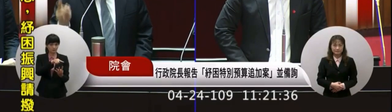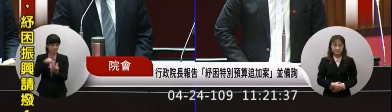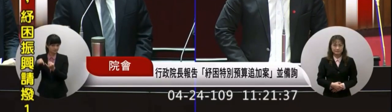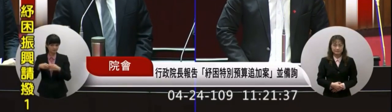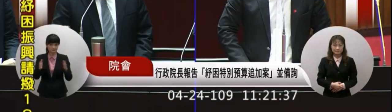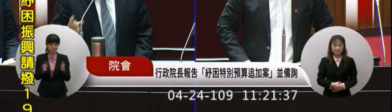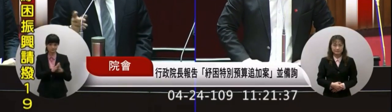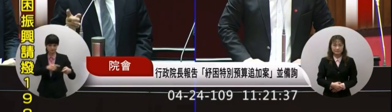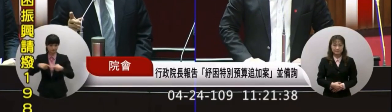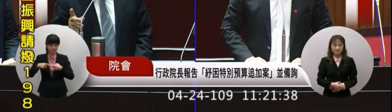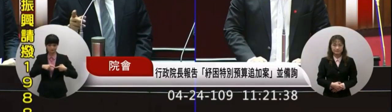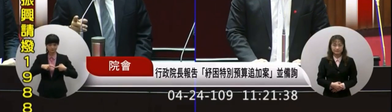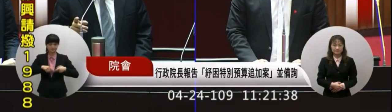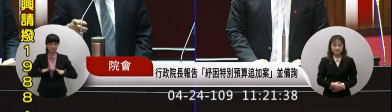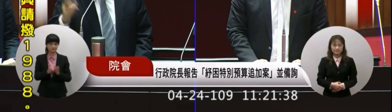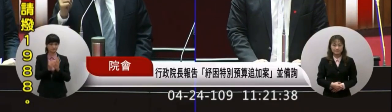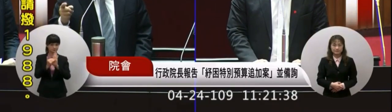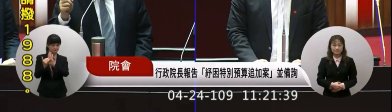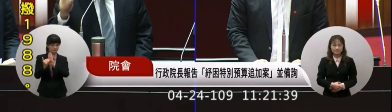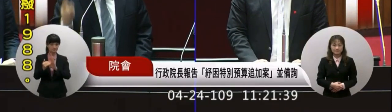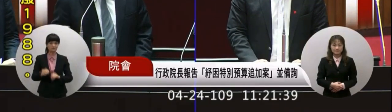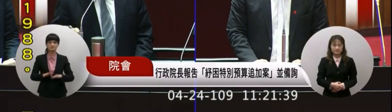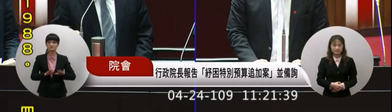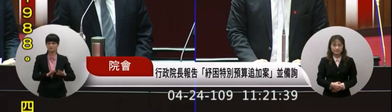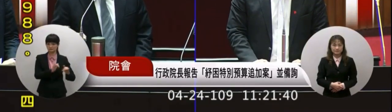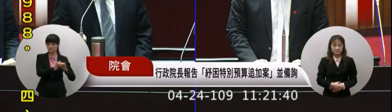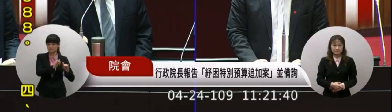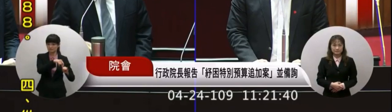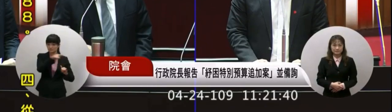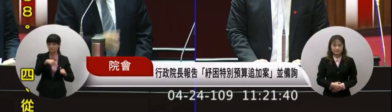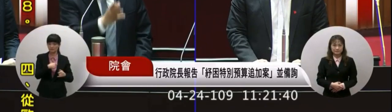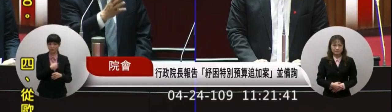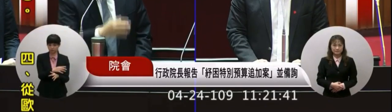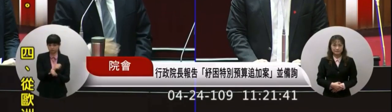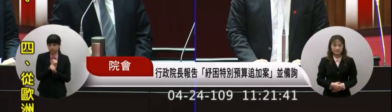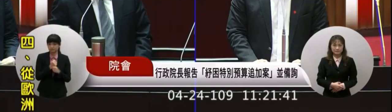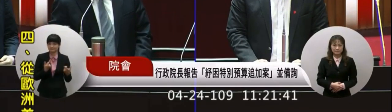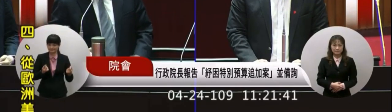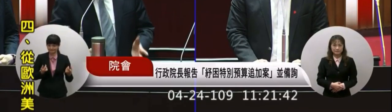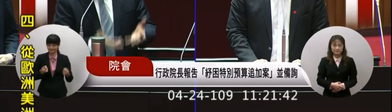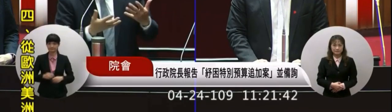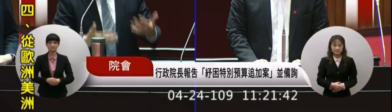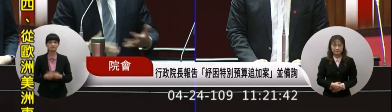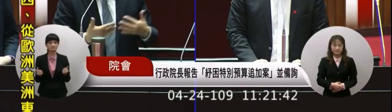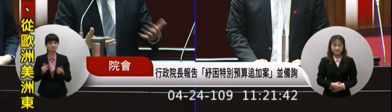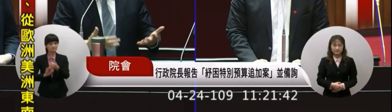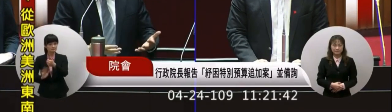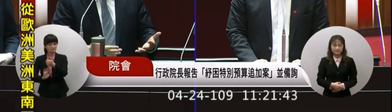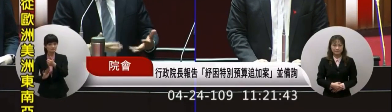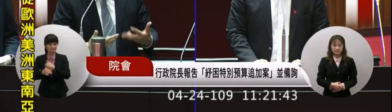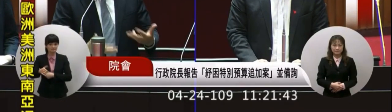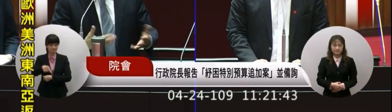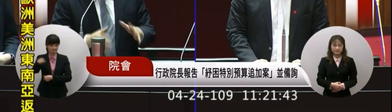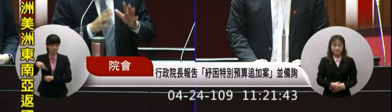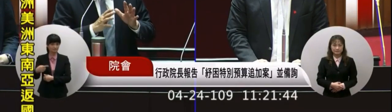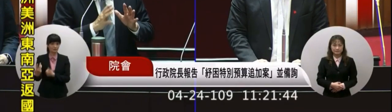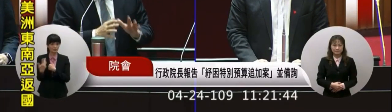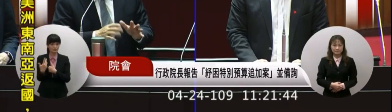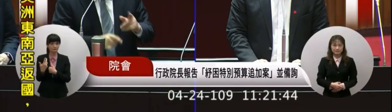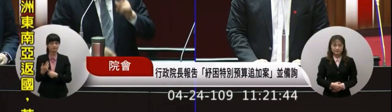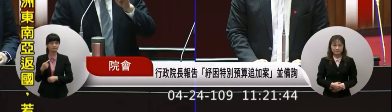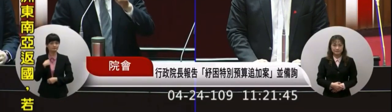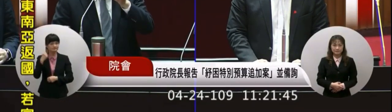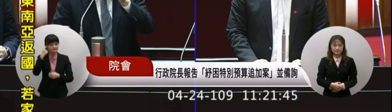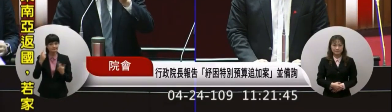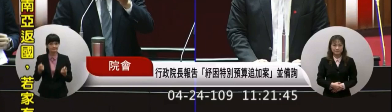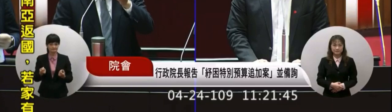止。即摆国民同胞啊，拢有注意到这个点。啊，搁咱像立委啊，一再宣传，所以大家也